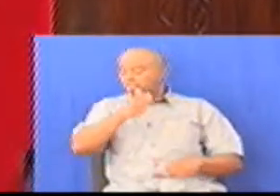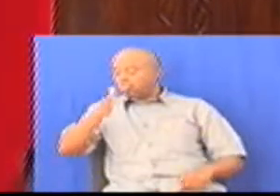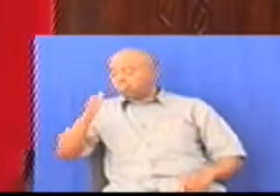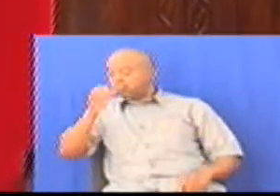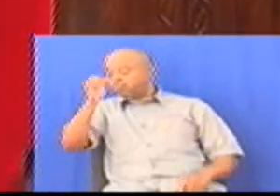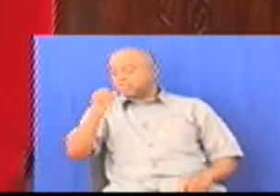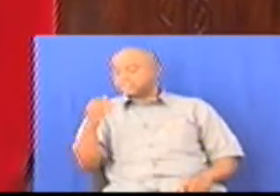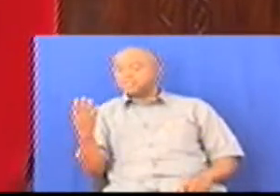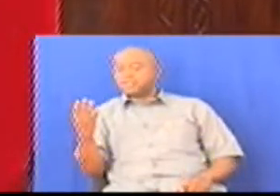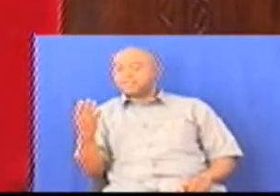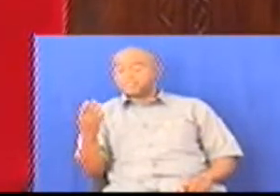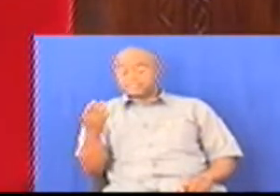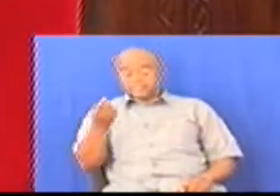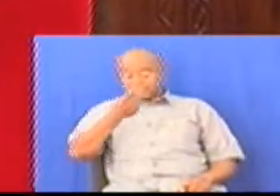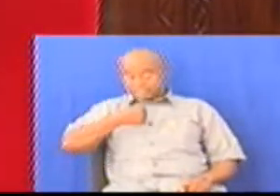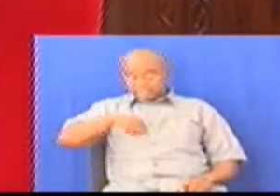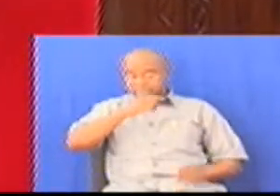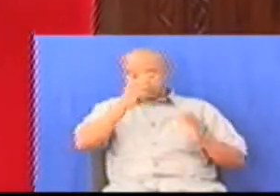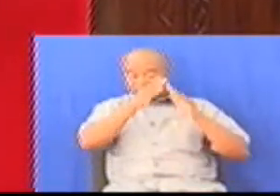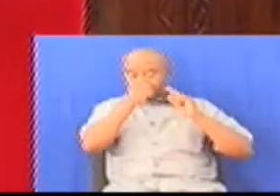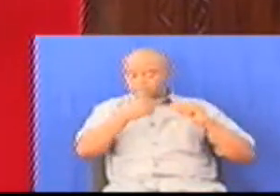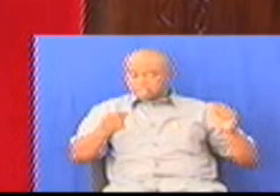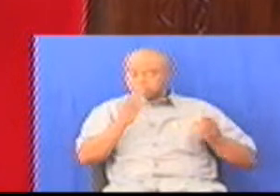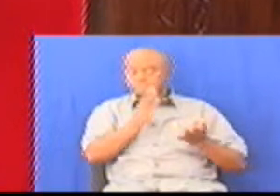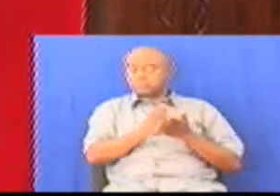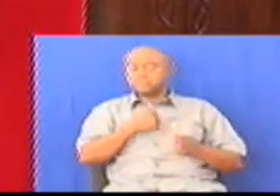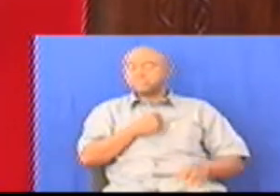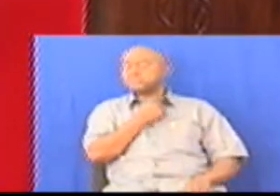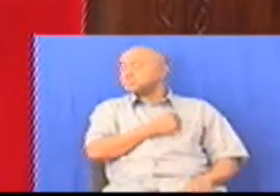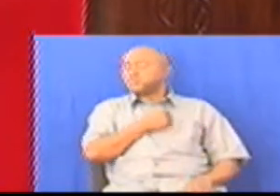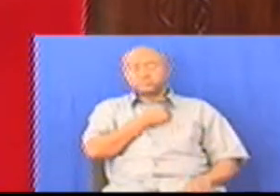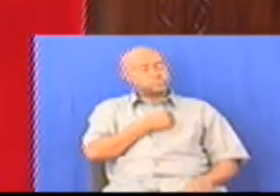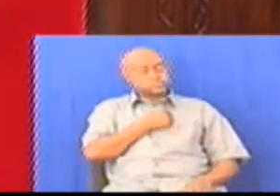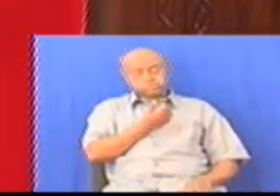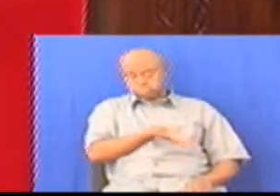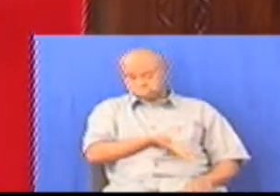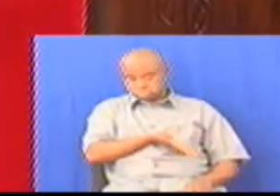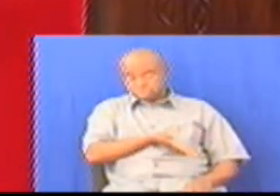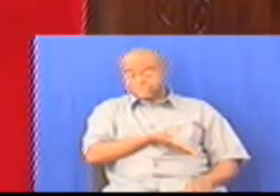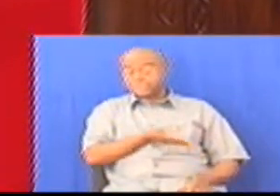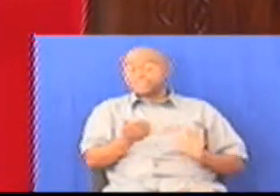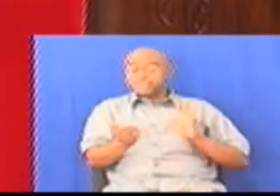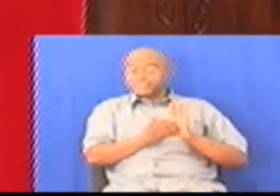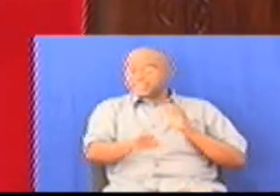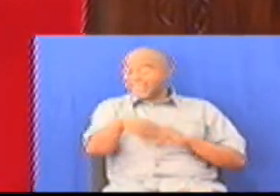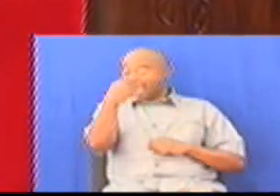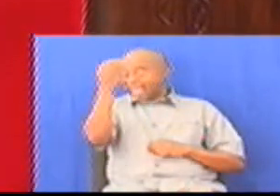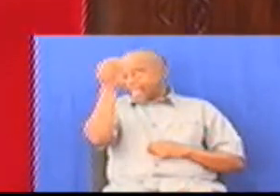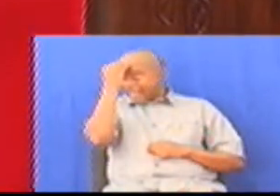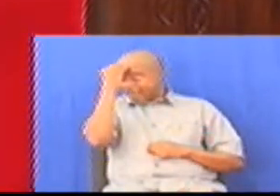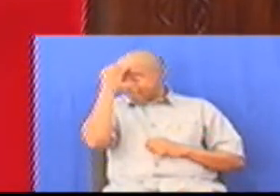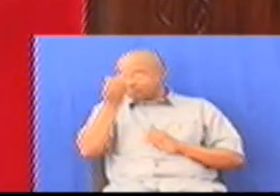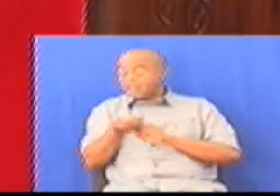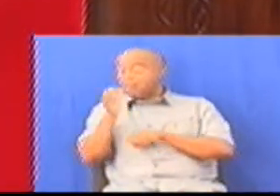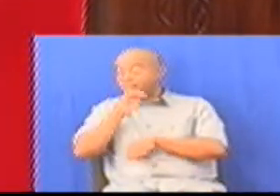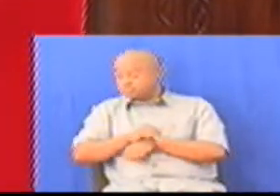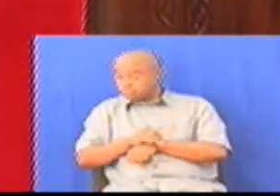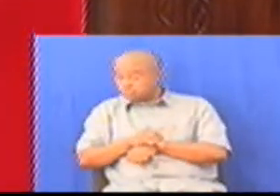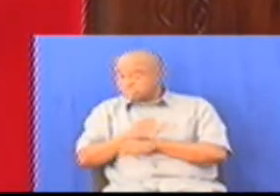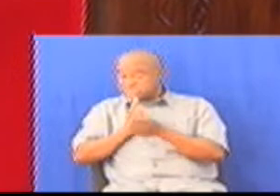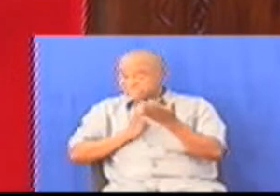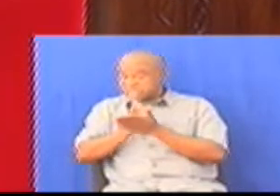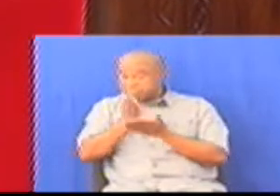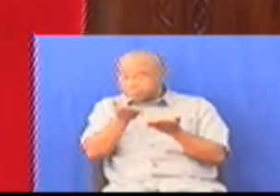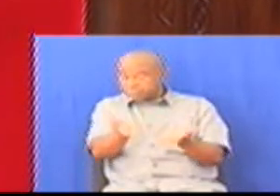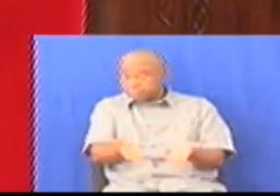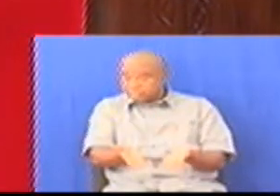4%. Kambi rasmi ya upinzani inasikitishwa kwa namna sheria mama ya elimu na mafunzo ya ufundi stadi inapitishwa huku